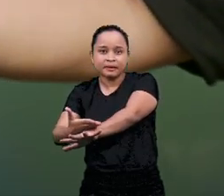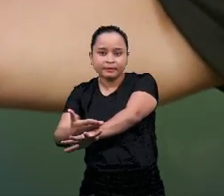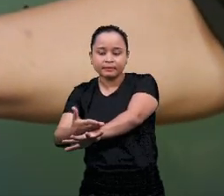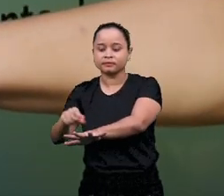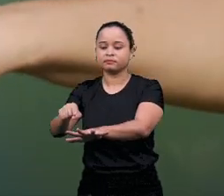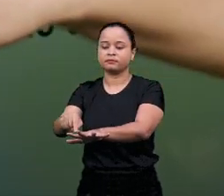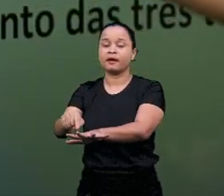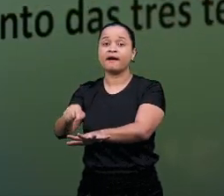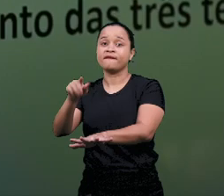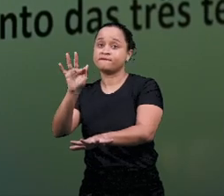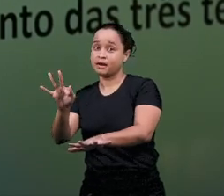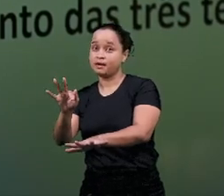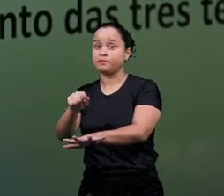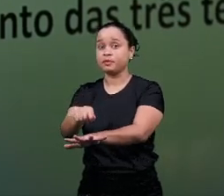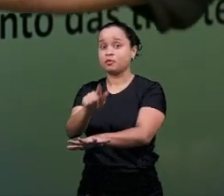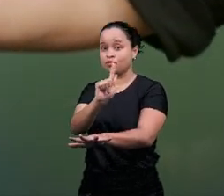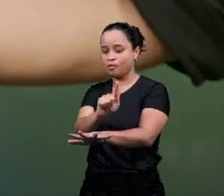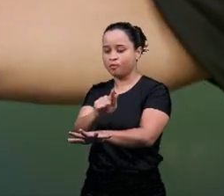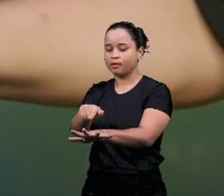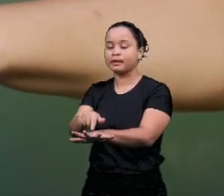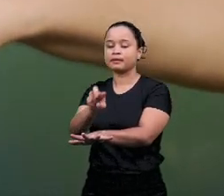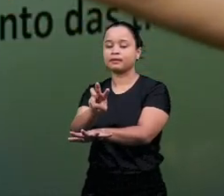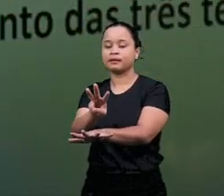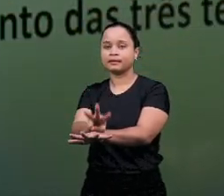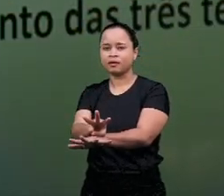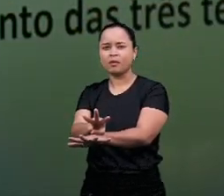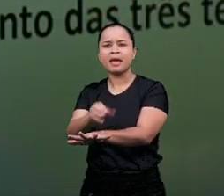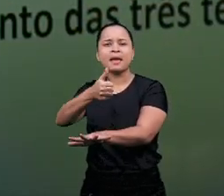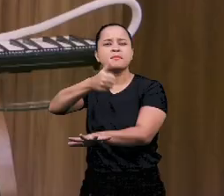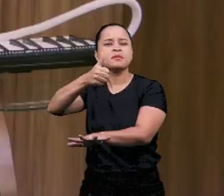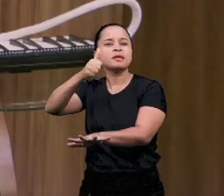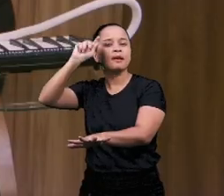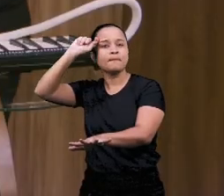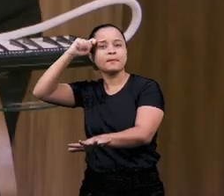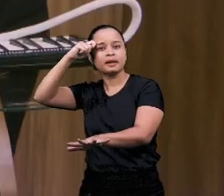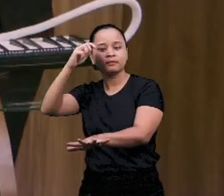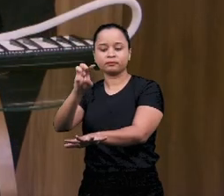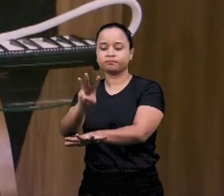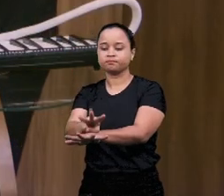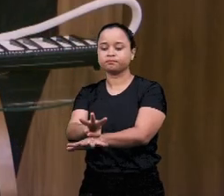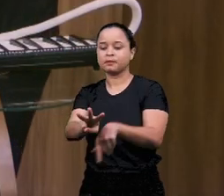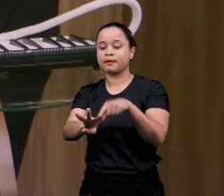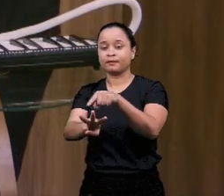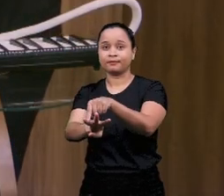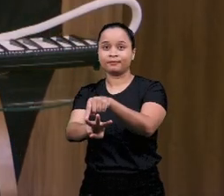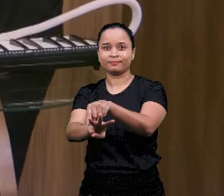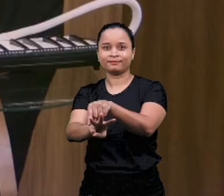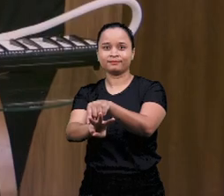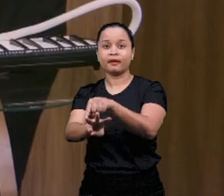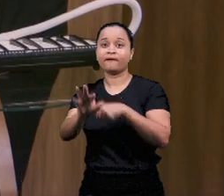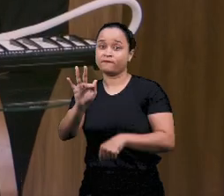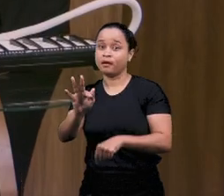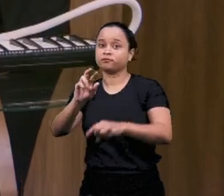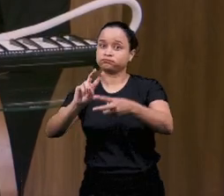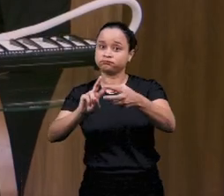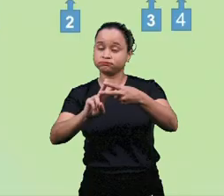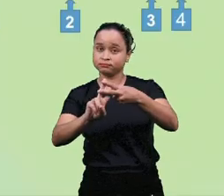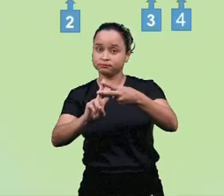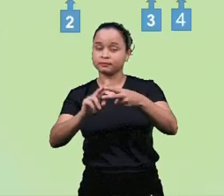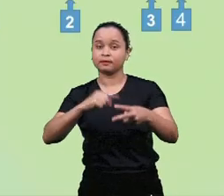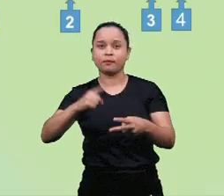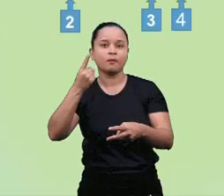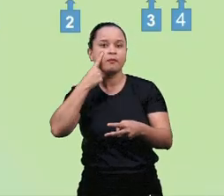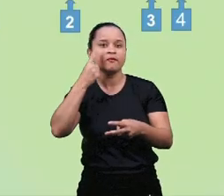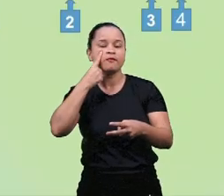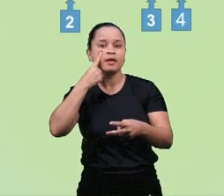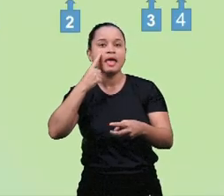touche du groupe des trois touches noires. Nous allons donc voir la partition de la louange.